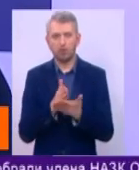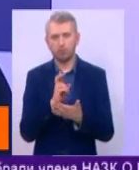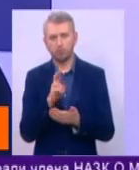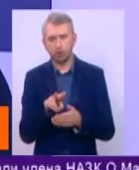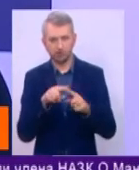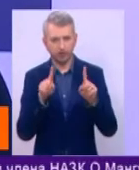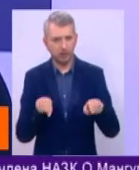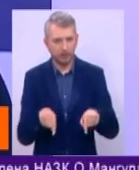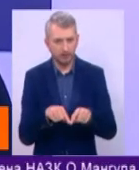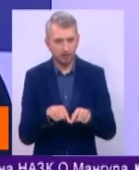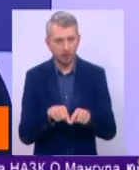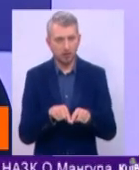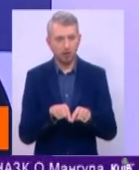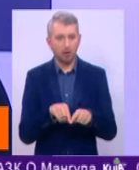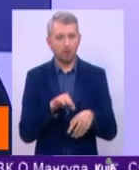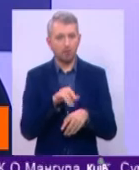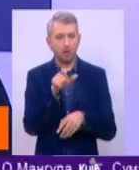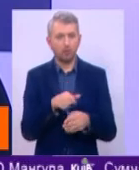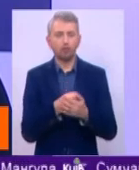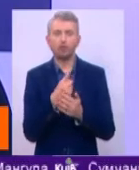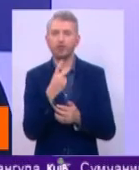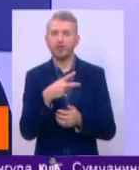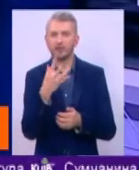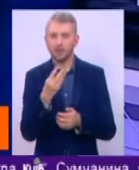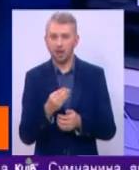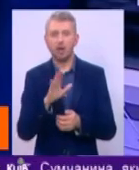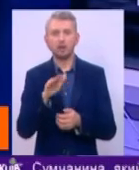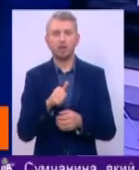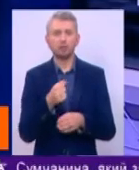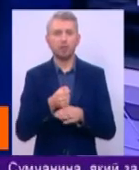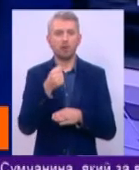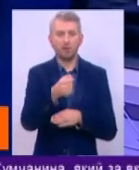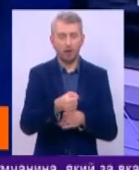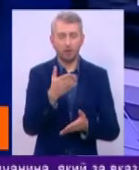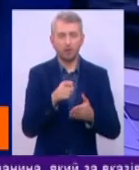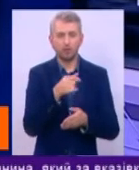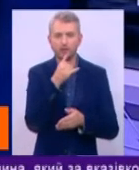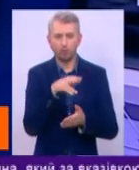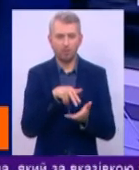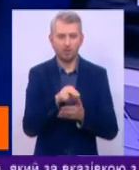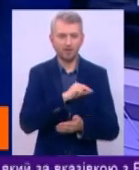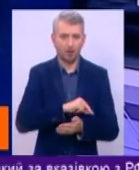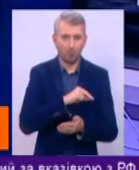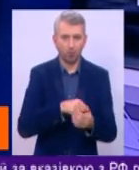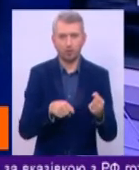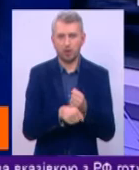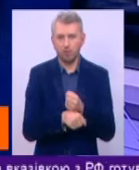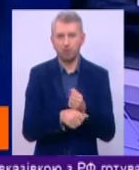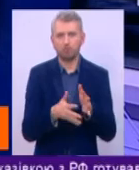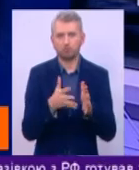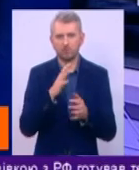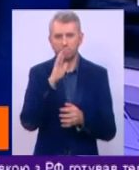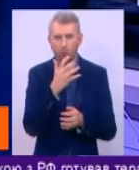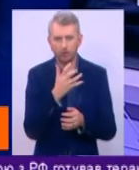листке. Больной, пострадавший до 120 дней. Затем направляется, если он не сможет выйти на работу, травма более-менее